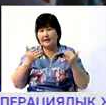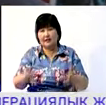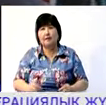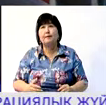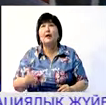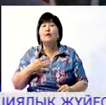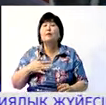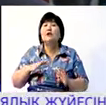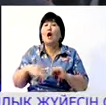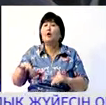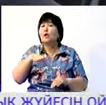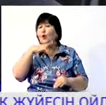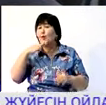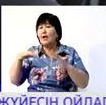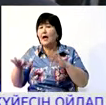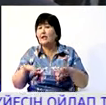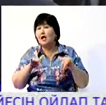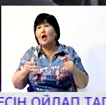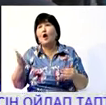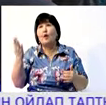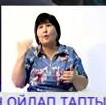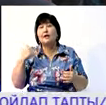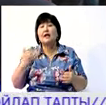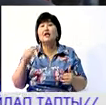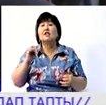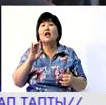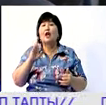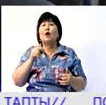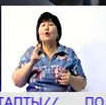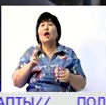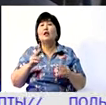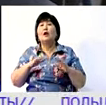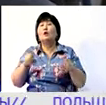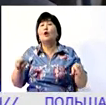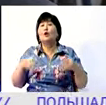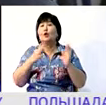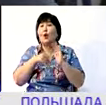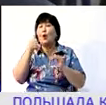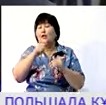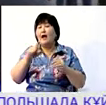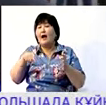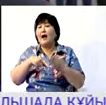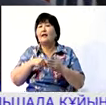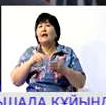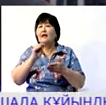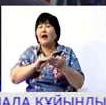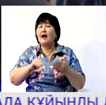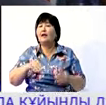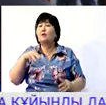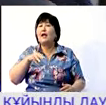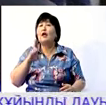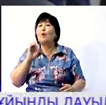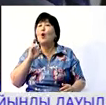ауданда көптеген іс-шаралар жүріп жатыр. Мысалға, былтыр Жаңғырған ауданының құрылғанына 90 жыл болса, одан кейін халық ақыны Манап Көкенов 90 жылда атап